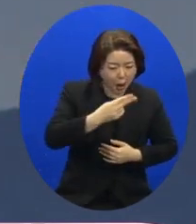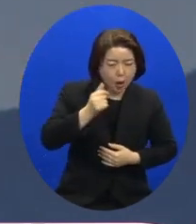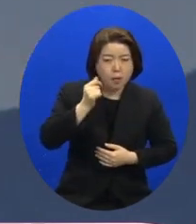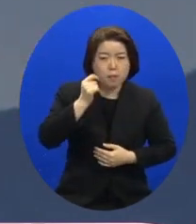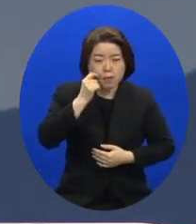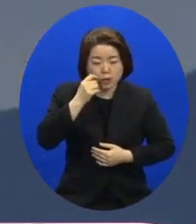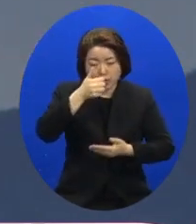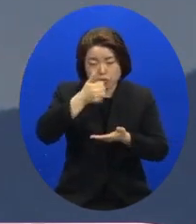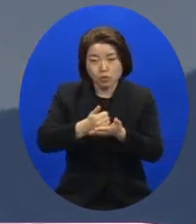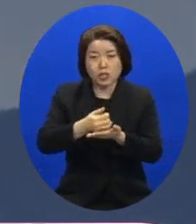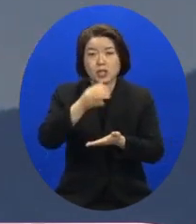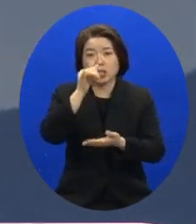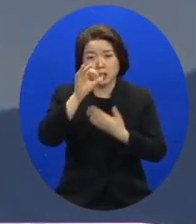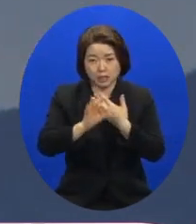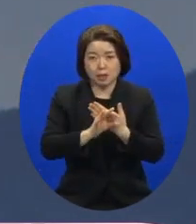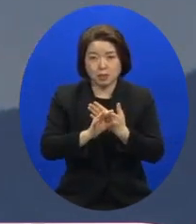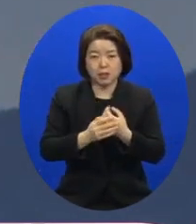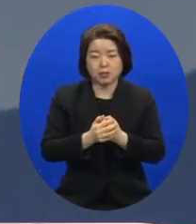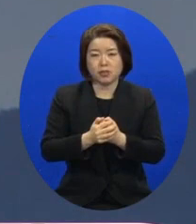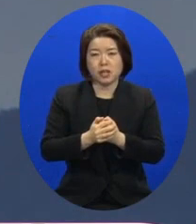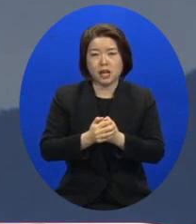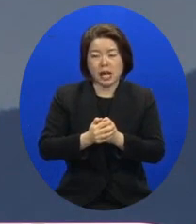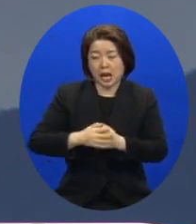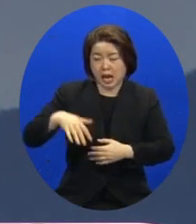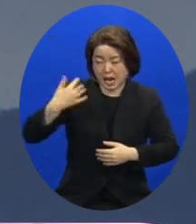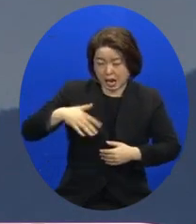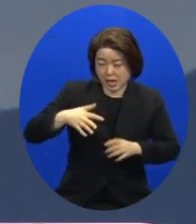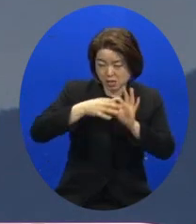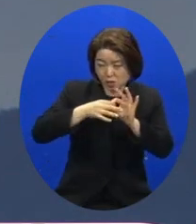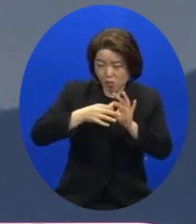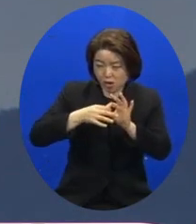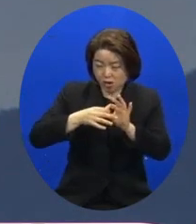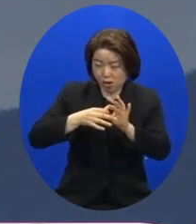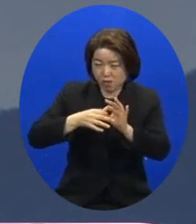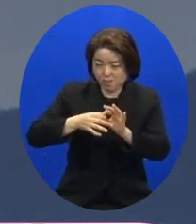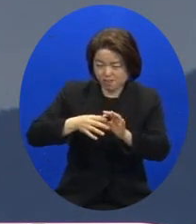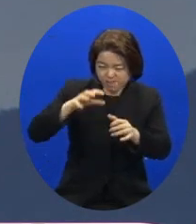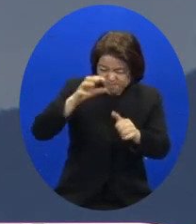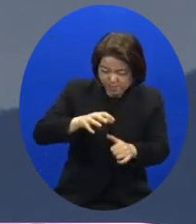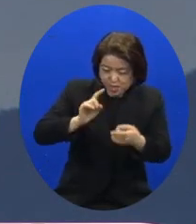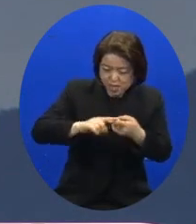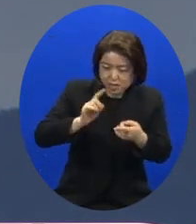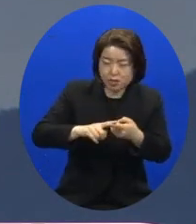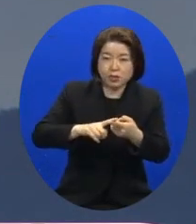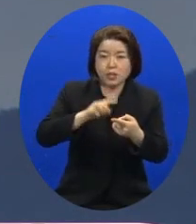있다면, 아직도 관계가 해결되지 못한 관계가 있다면